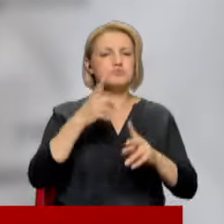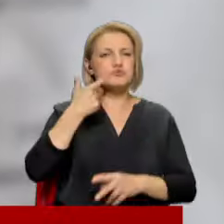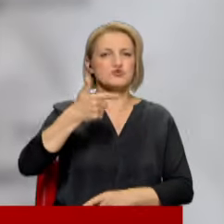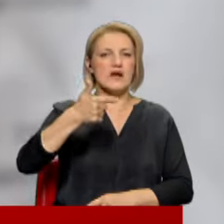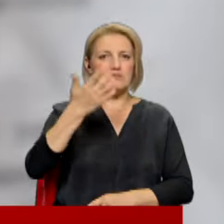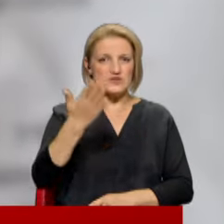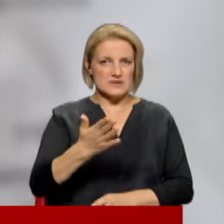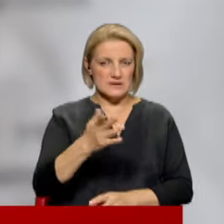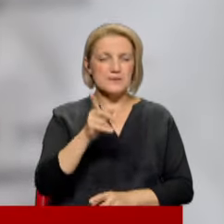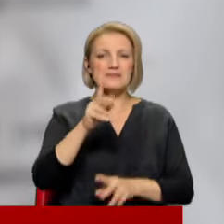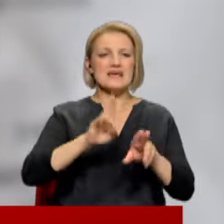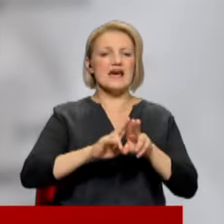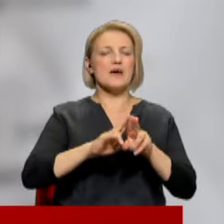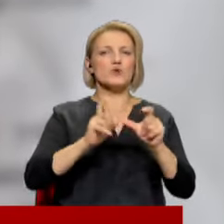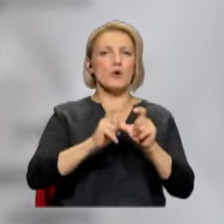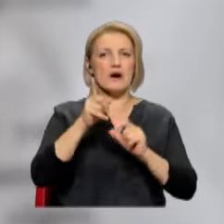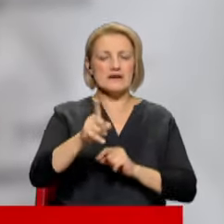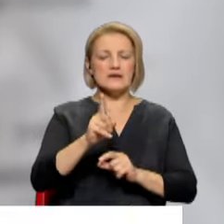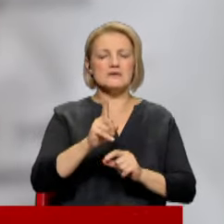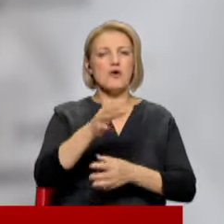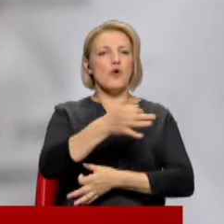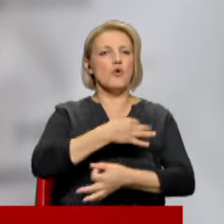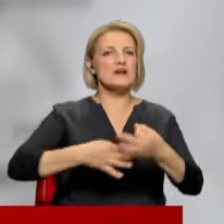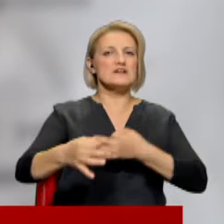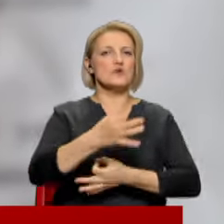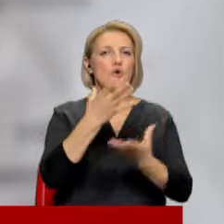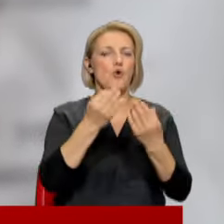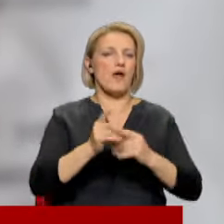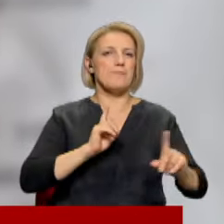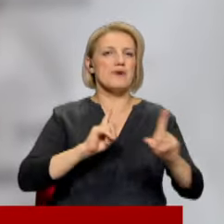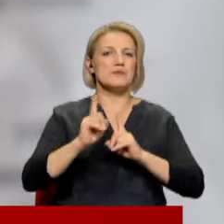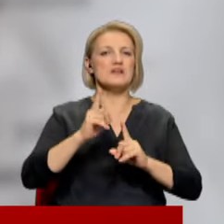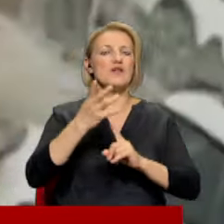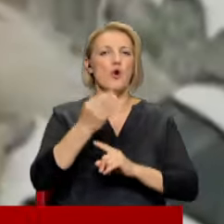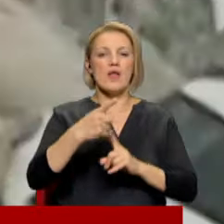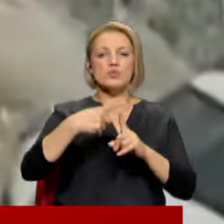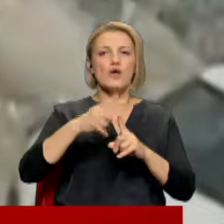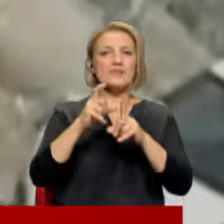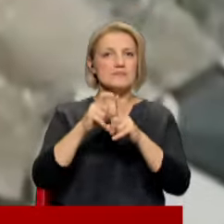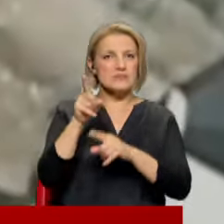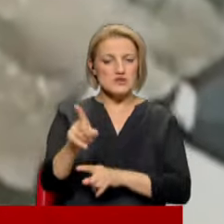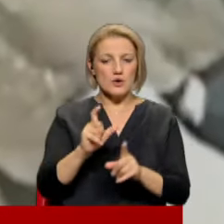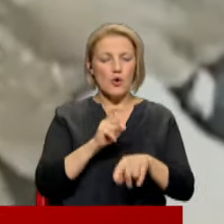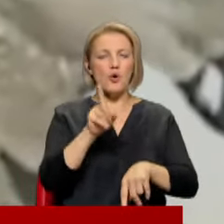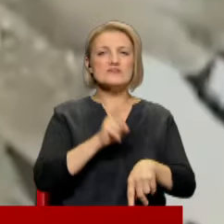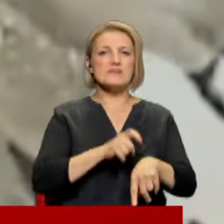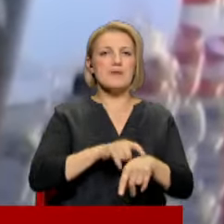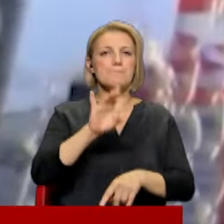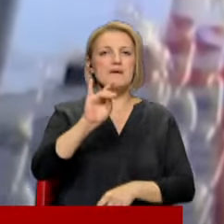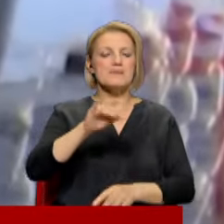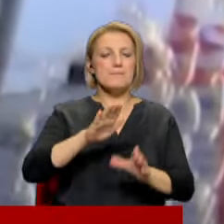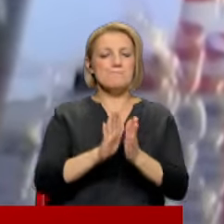Kerem Gökay Öner, Sinan Ateş cinayetinin organizatörü olarak yargılanan Tolgan Demirbaş'ın dönemin MHP